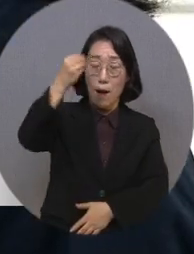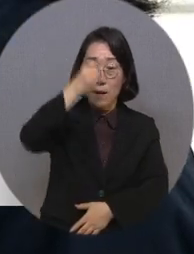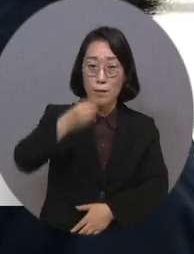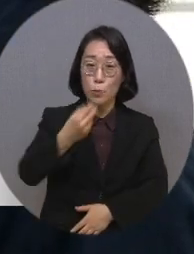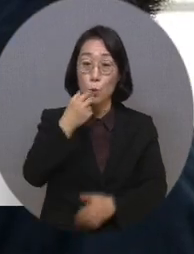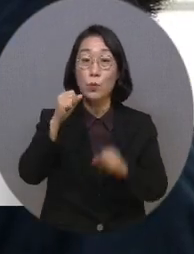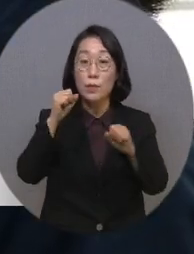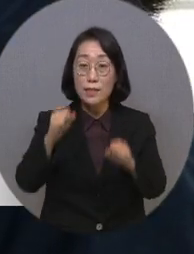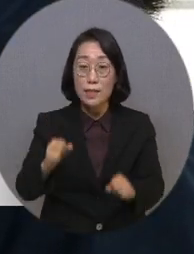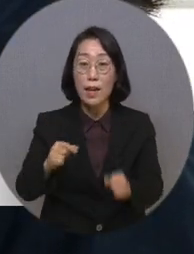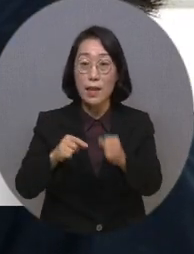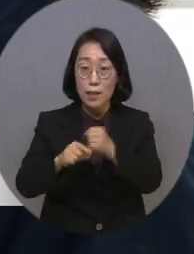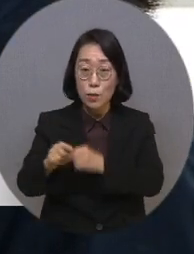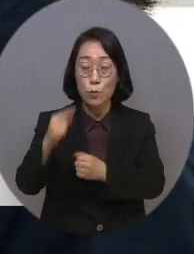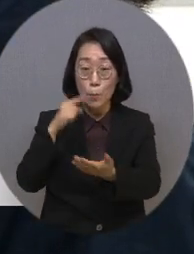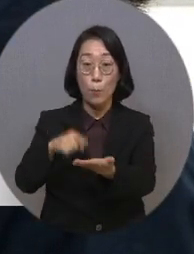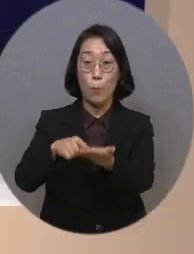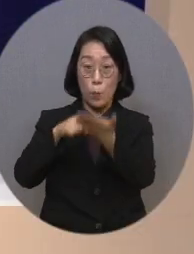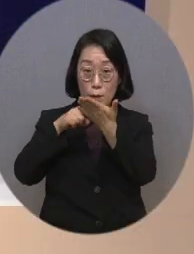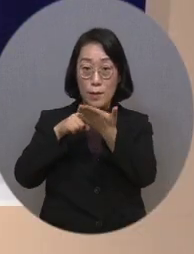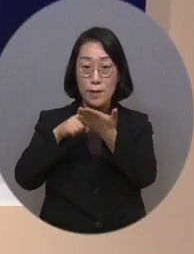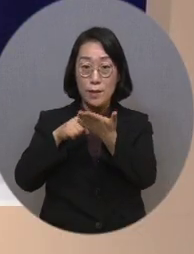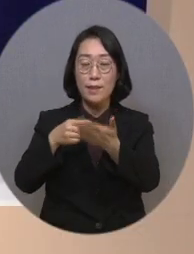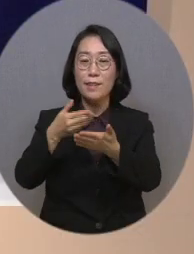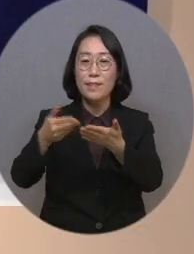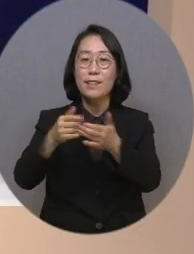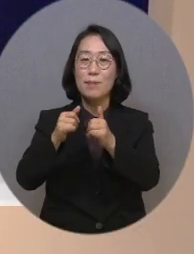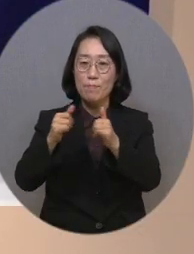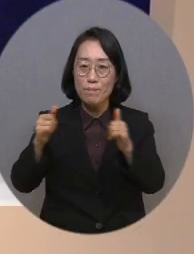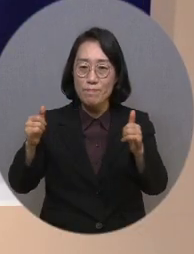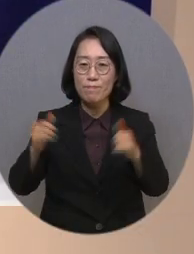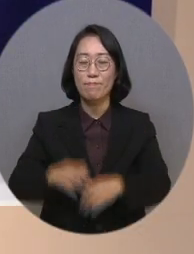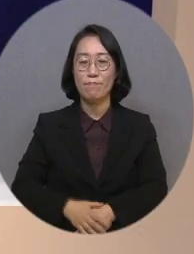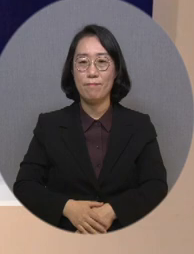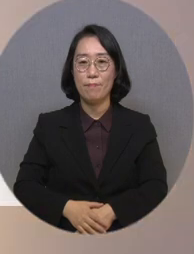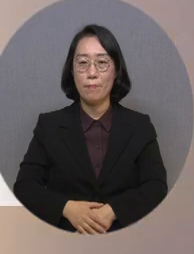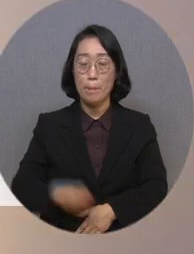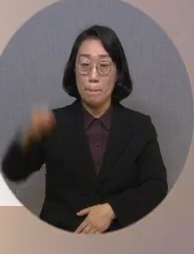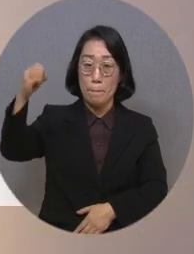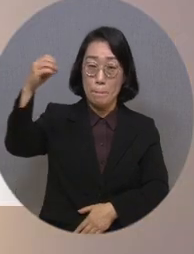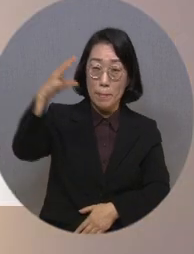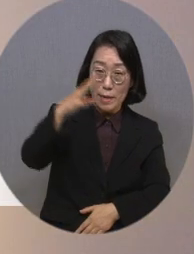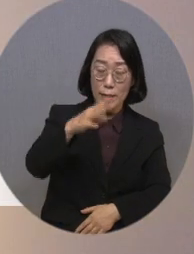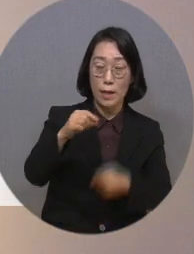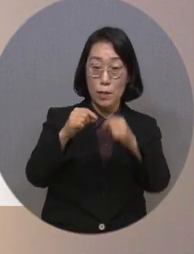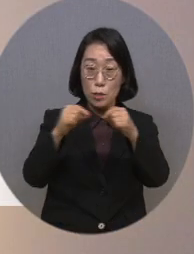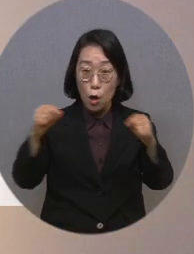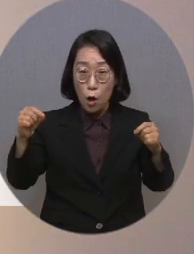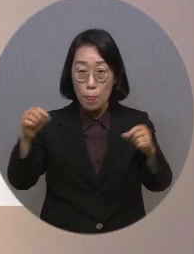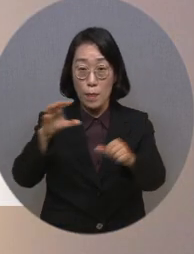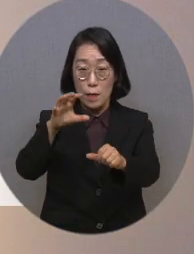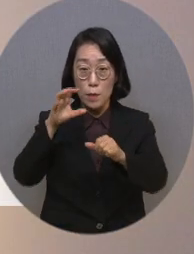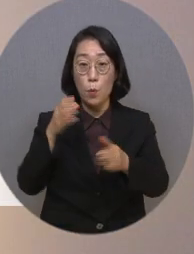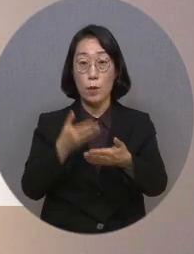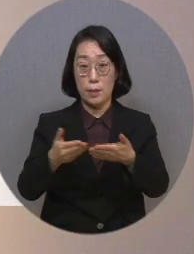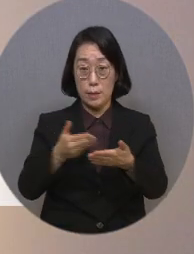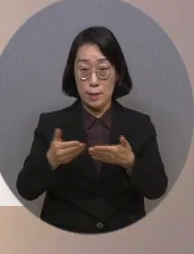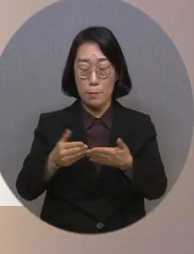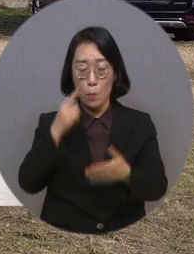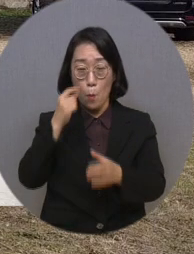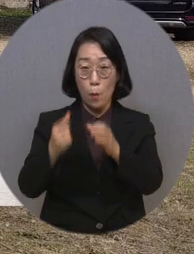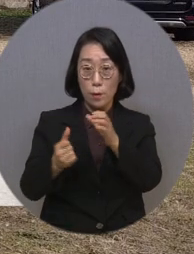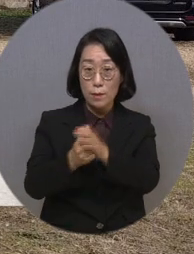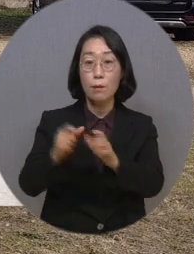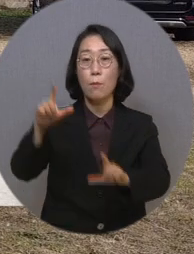서양 화가 김갑진 작가. 빛과 선을 추상적으로 그려내 독창적인 작품 세계를 선보이고 있는